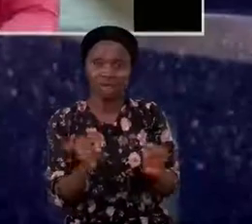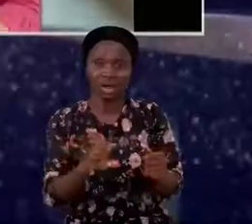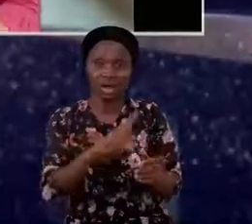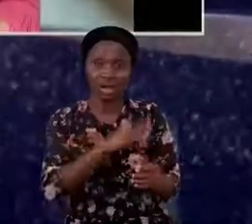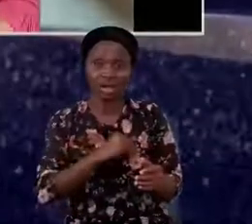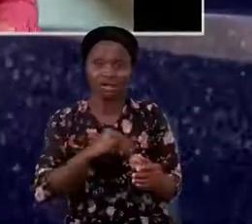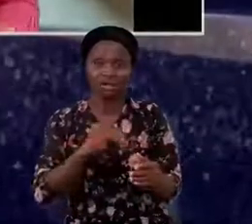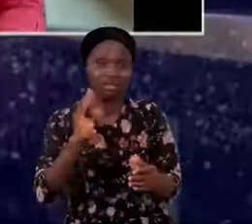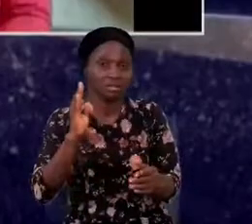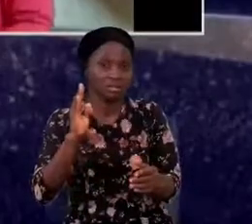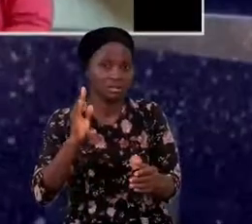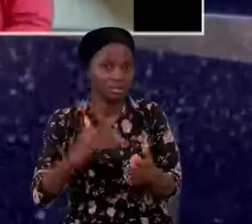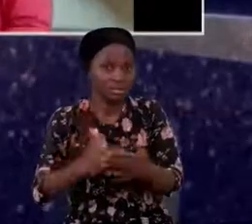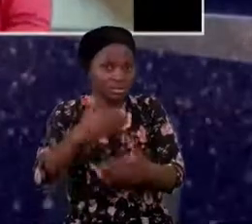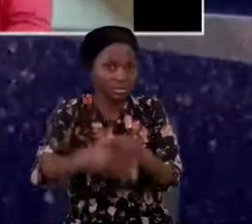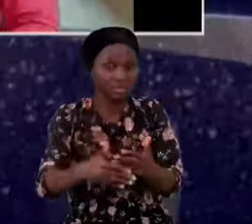ce serait toujours là. Mais